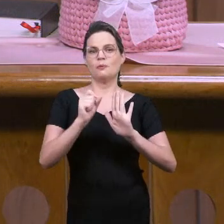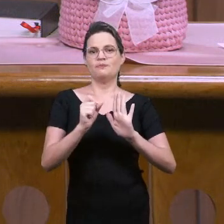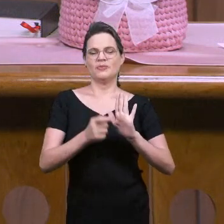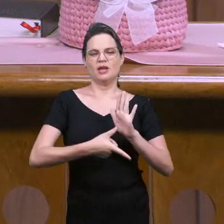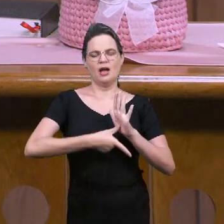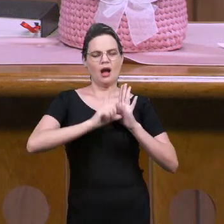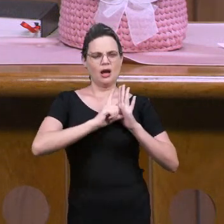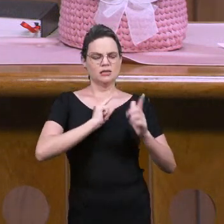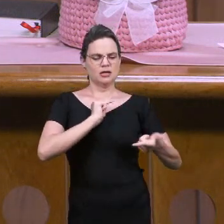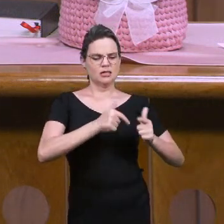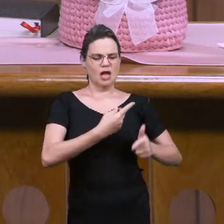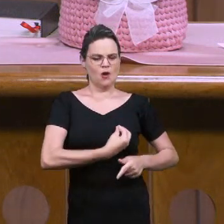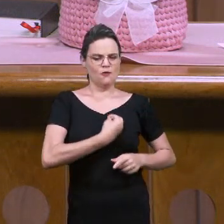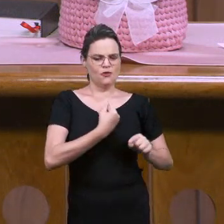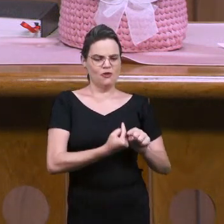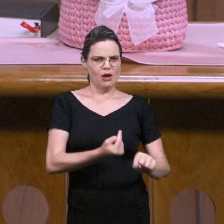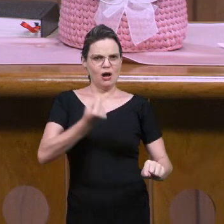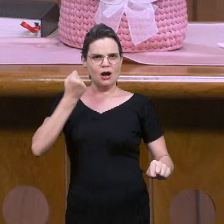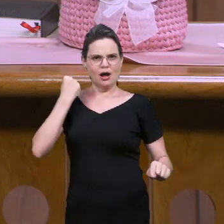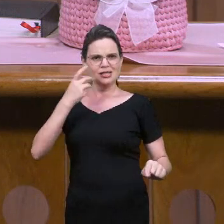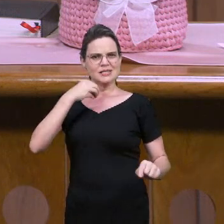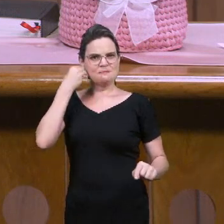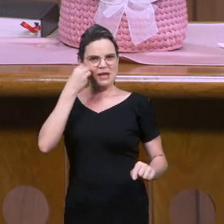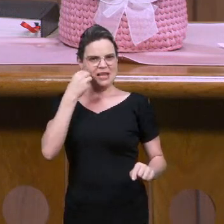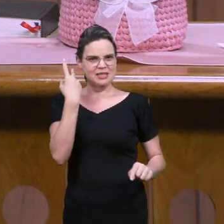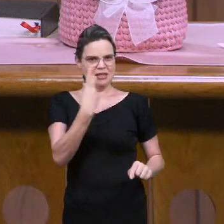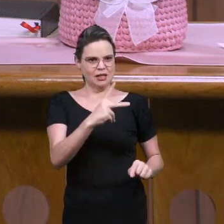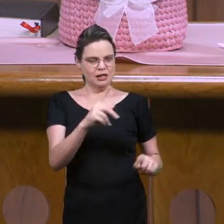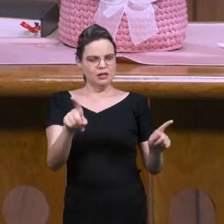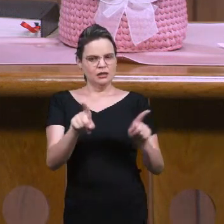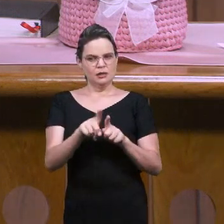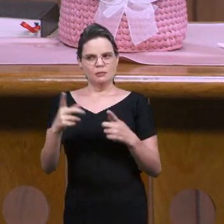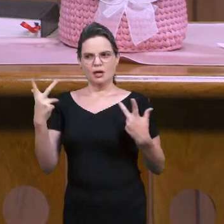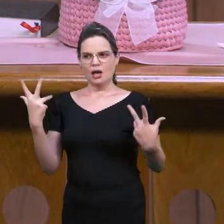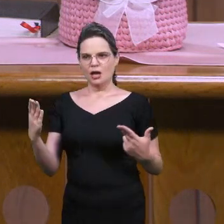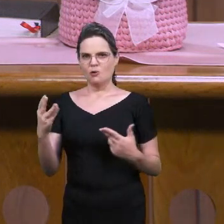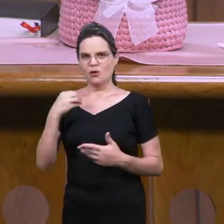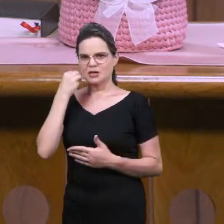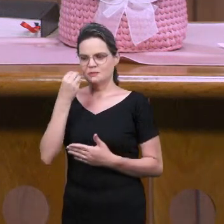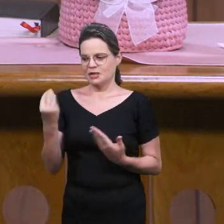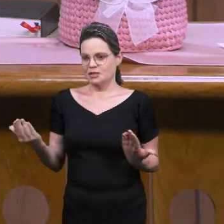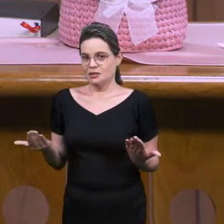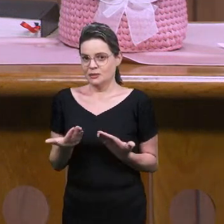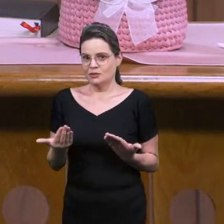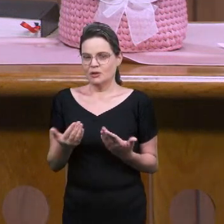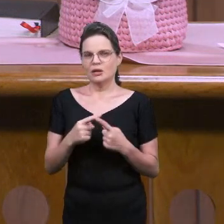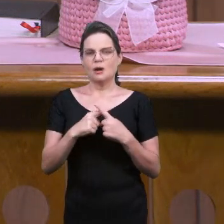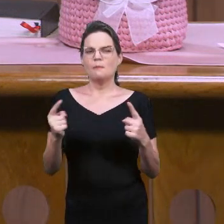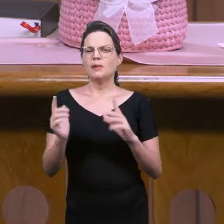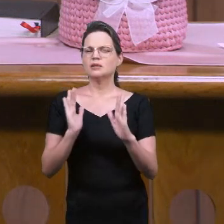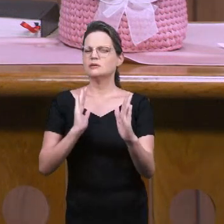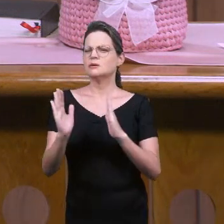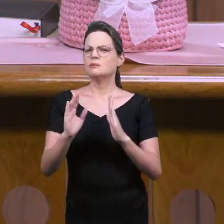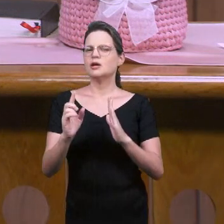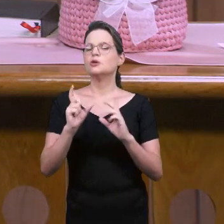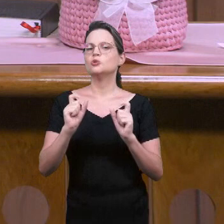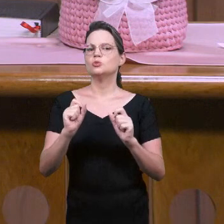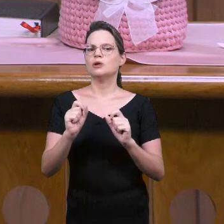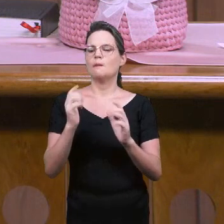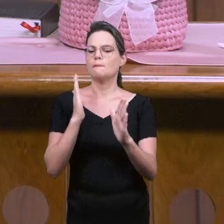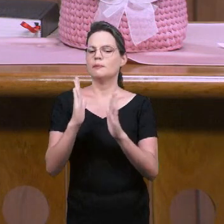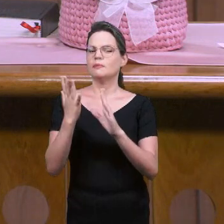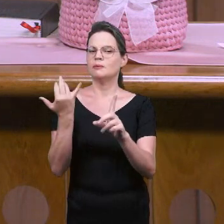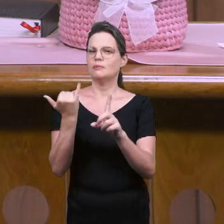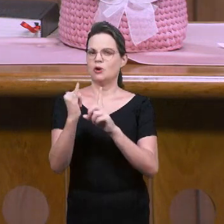qui parle du moment où Israël a vécu, l'expérience d'Israël, notre expérience aujourd'hui. Quel est le moment que nous vivons? Le